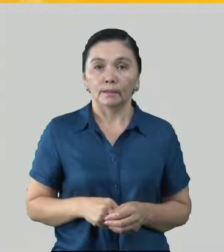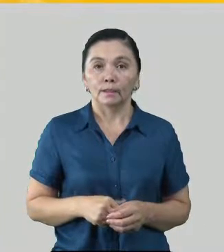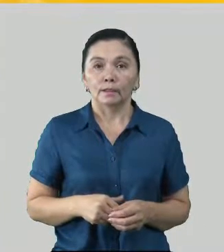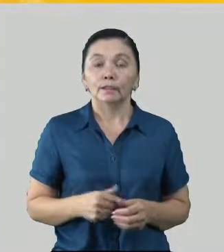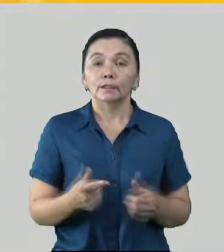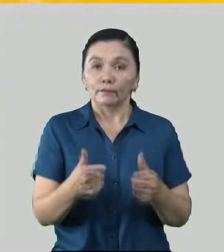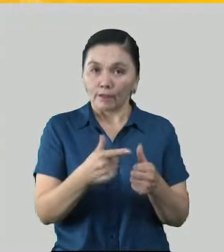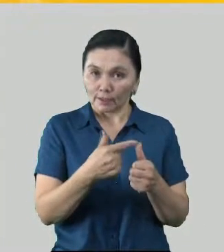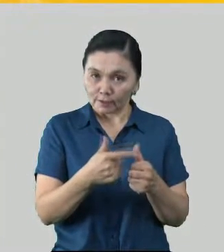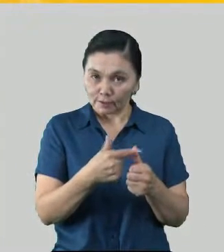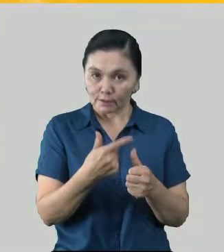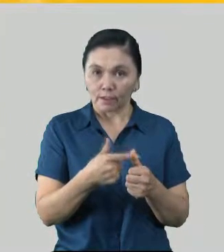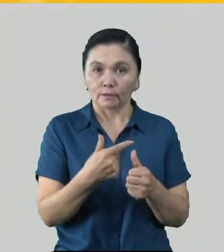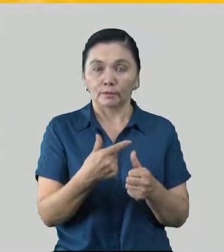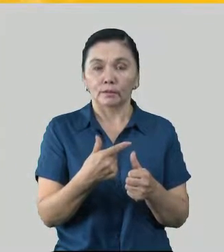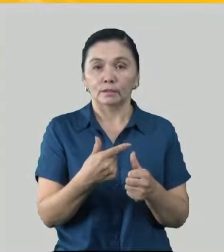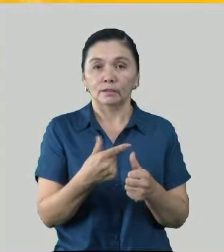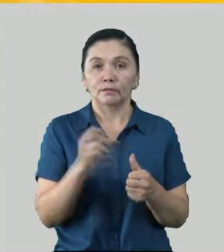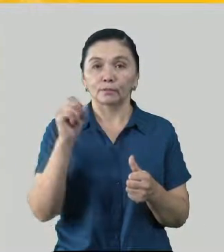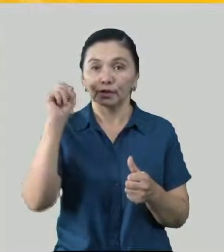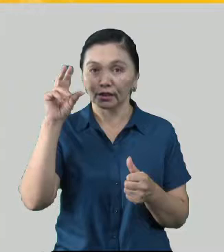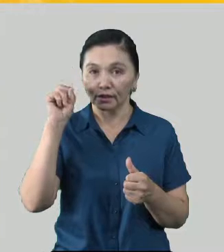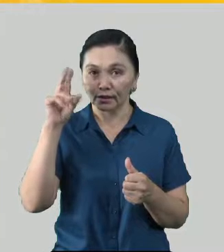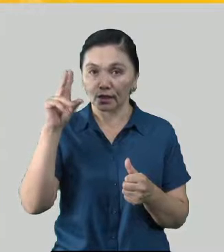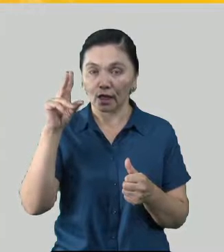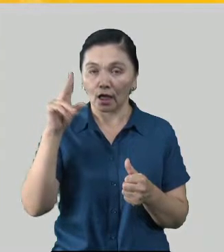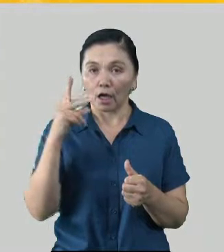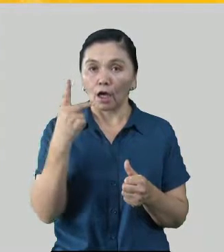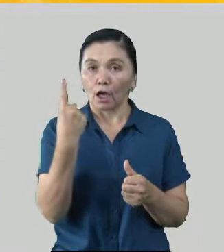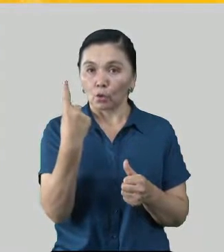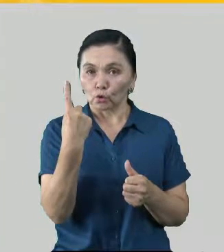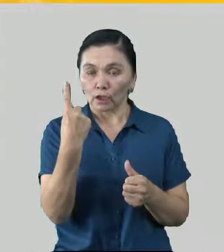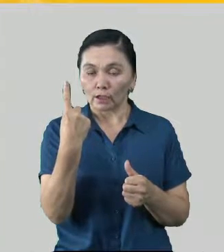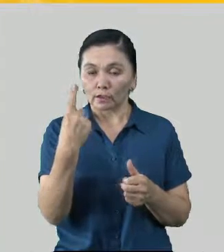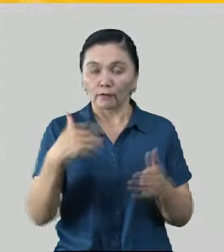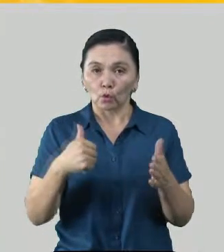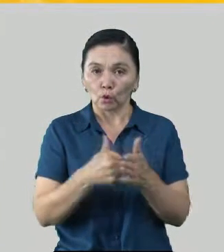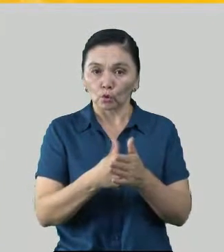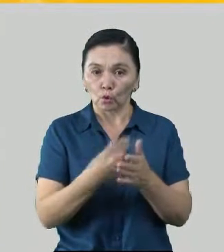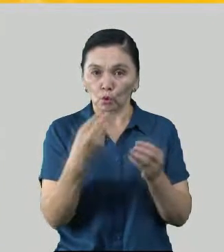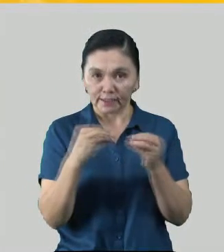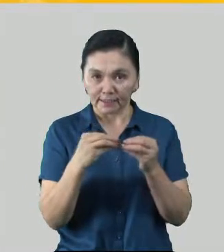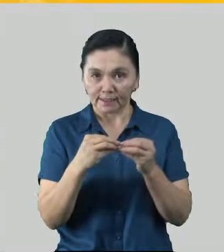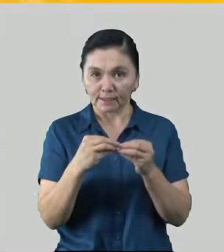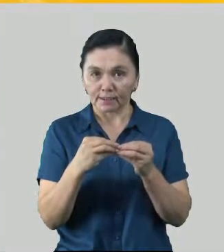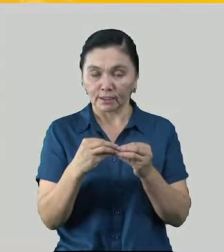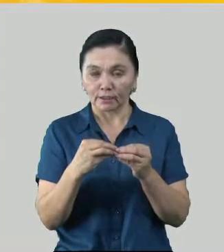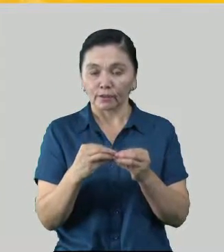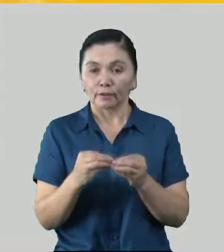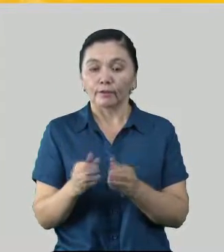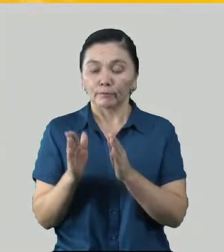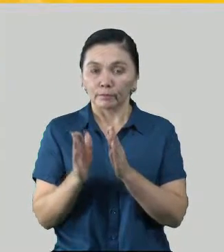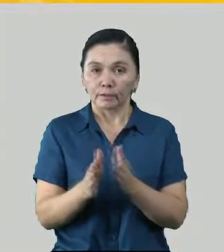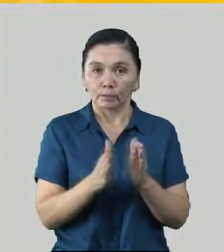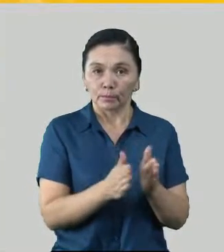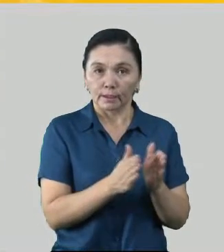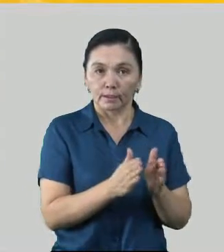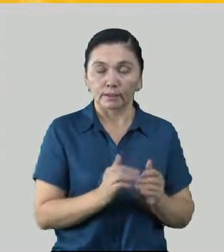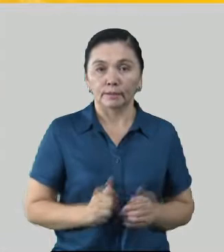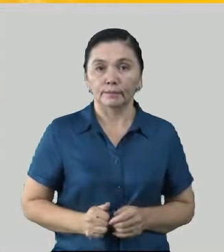Давайте с вами назовем числа от 1 до 10 в прямом